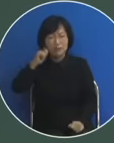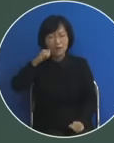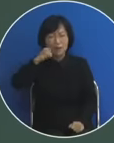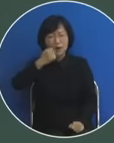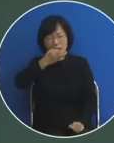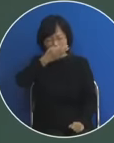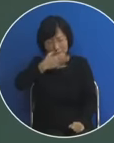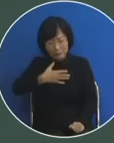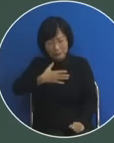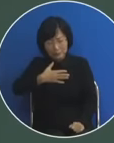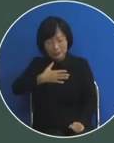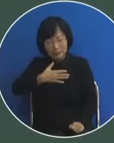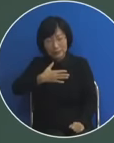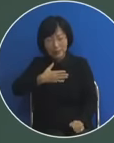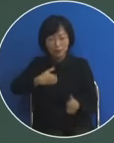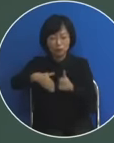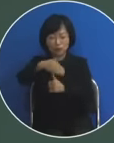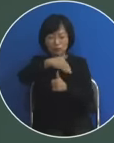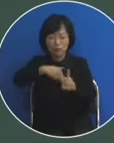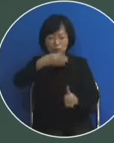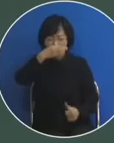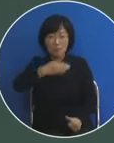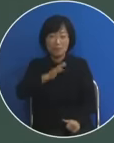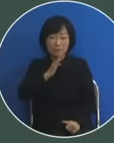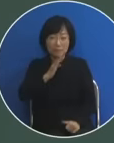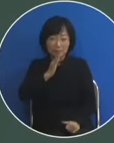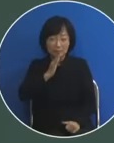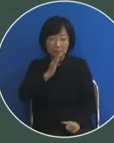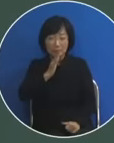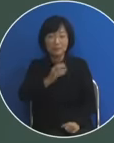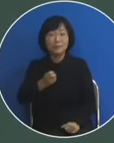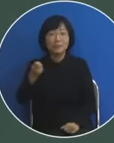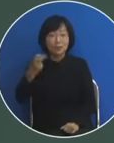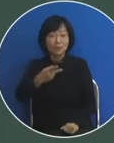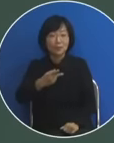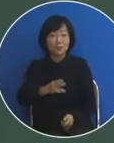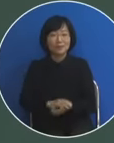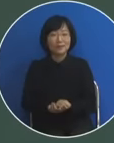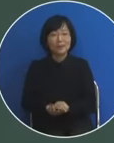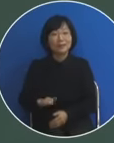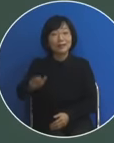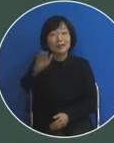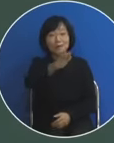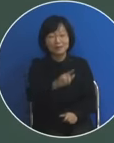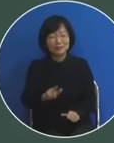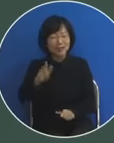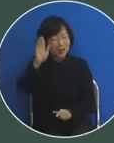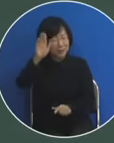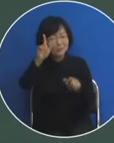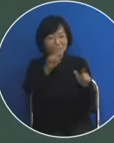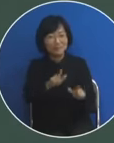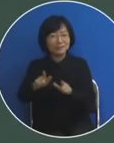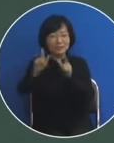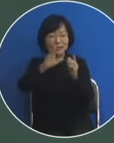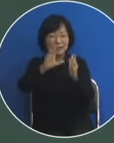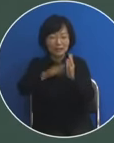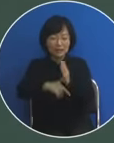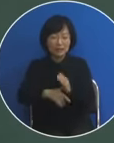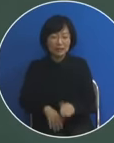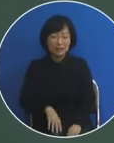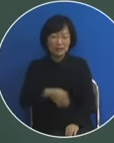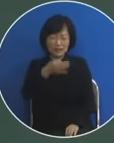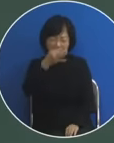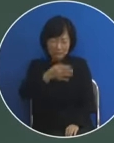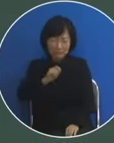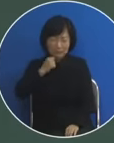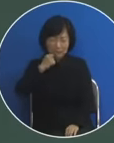게 사실이고요. And it is a fact that it is difficult. 또 이제 여러분 살아가는데 어려움이 있을 거라고도 예상도 됩니다. And I can also predict that while you're living your life, you